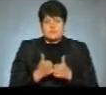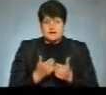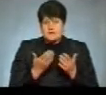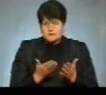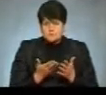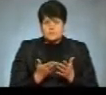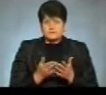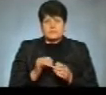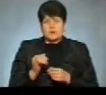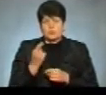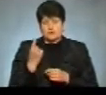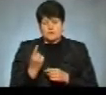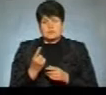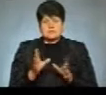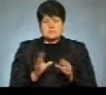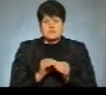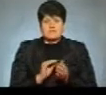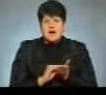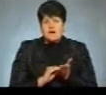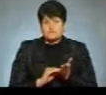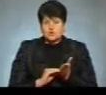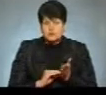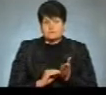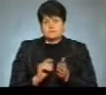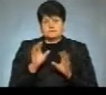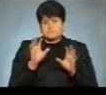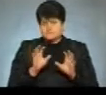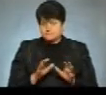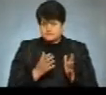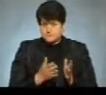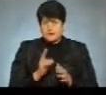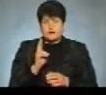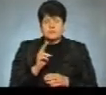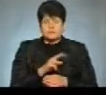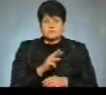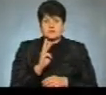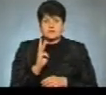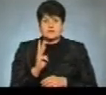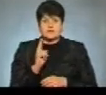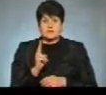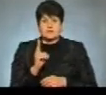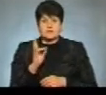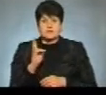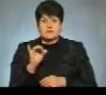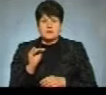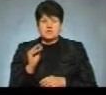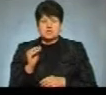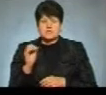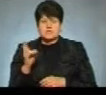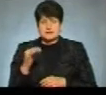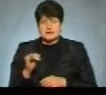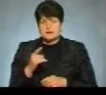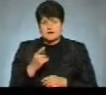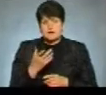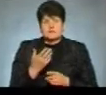комітету і одного з співавторів, який відстоював закон пана Княжицького. Ну, і я не відкидаю те, що говорить ця п'ята